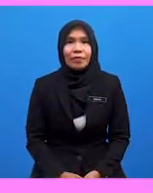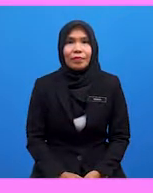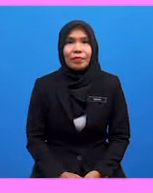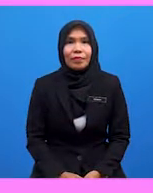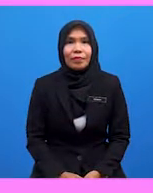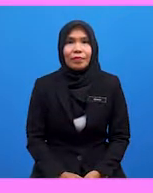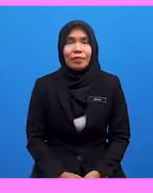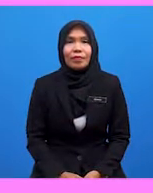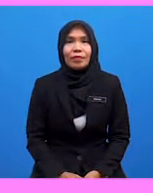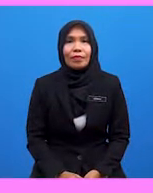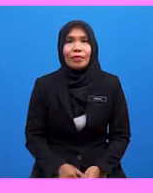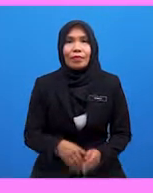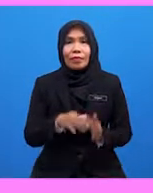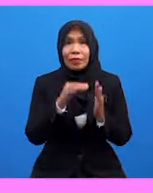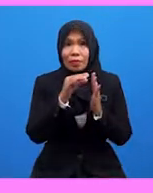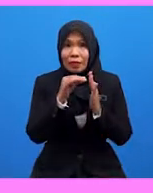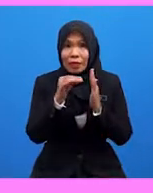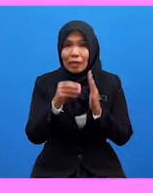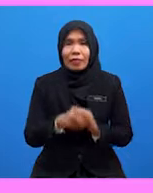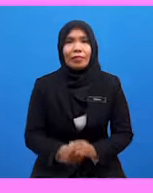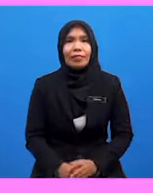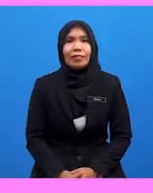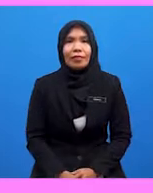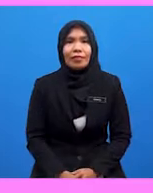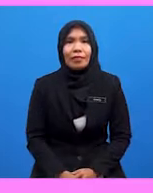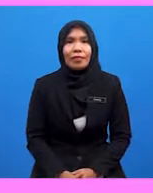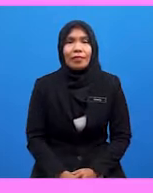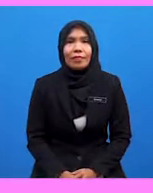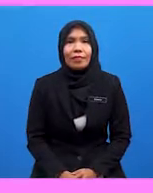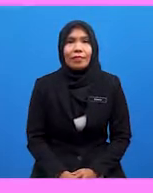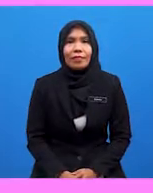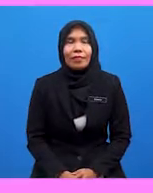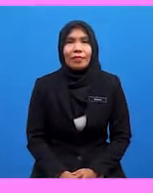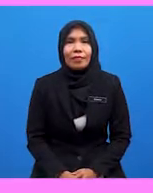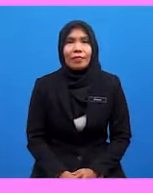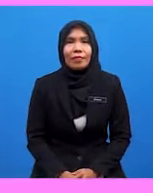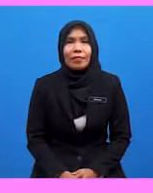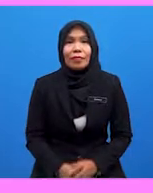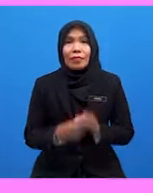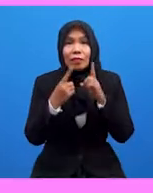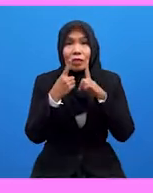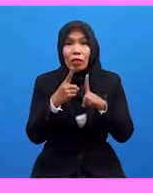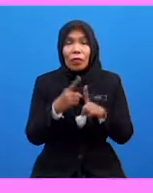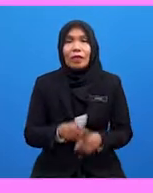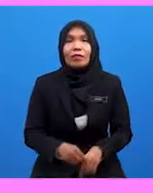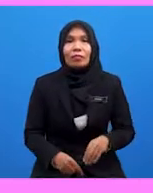ialah pilihan 2, ayat suruhan dan 3, ayat larangan. Jawapannya C, iaitu